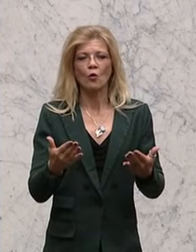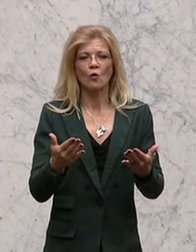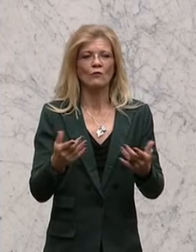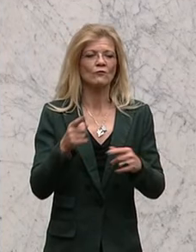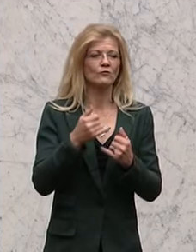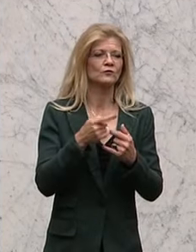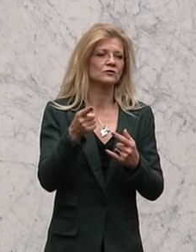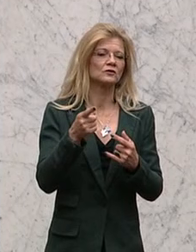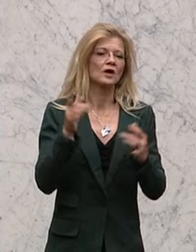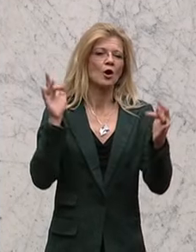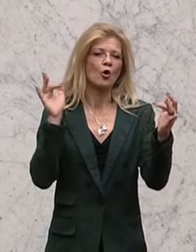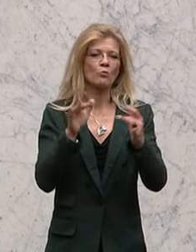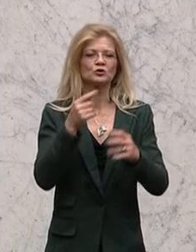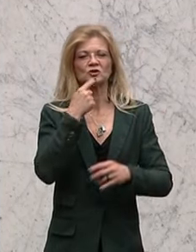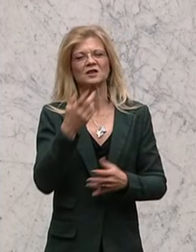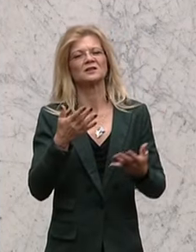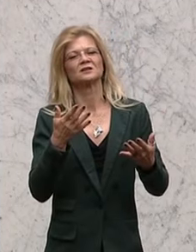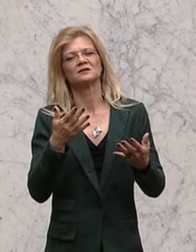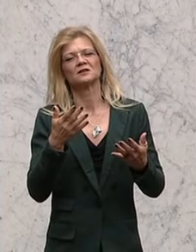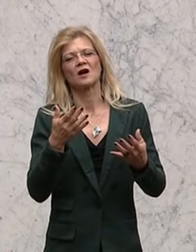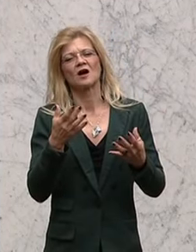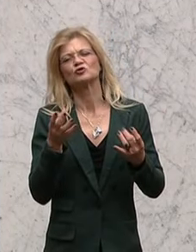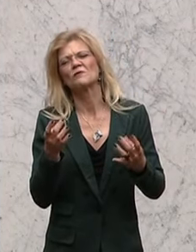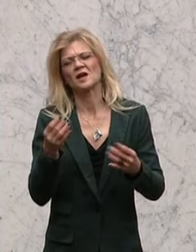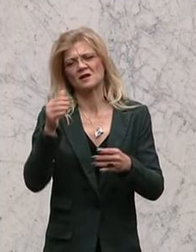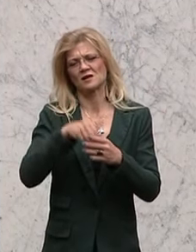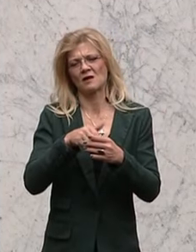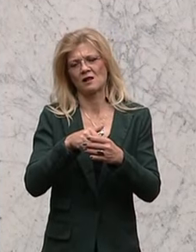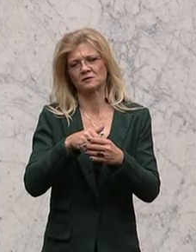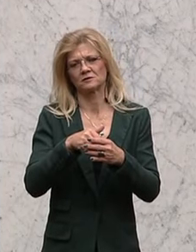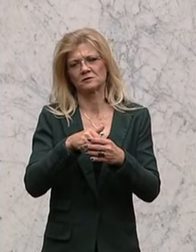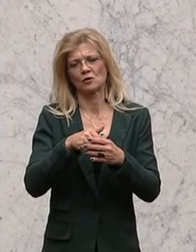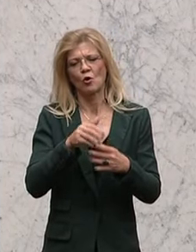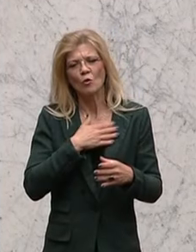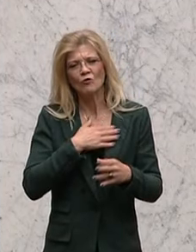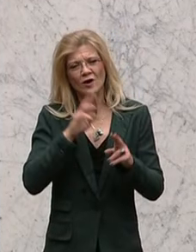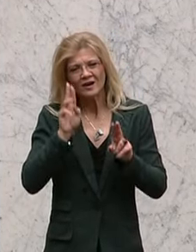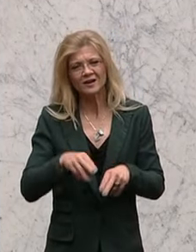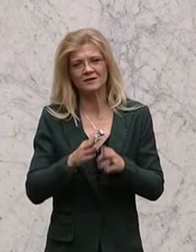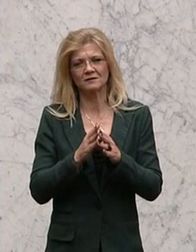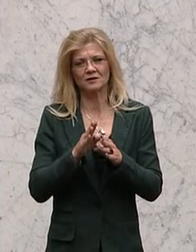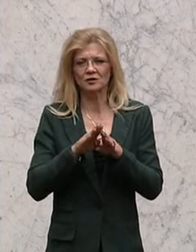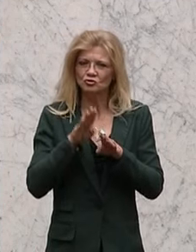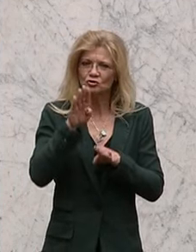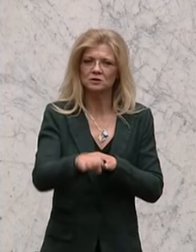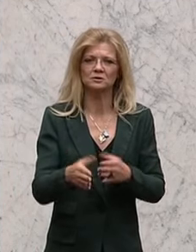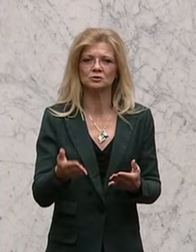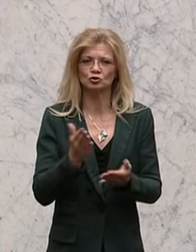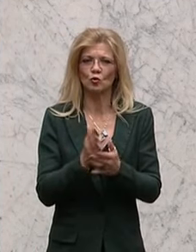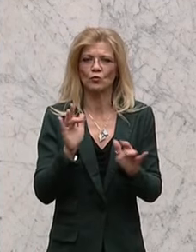Kurve kratzen, indem man sagt, naja, es ist zu wenig inhaltlich voll und in die